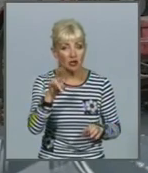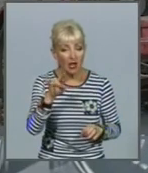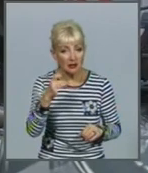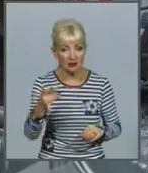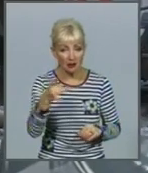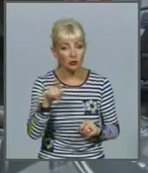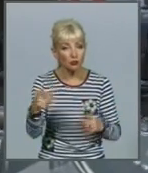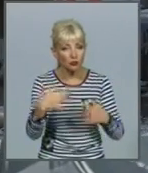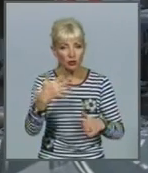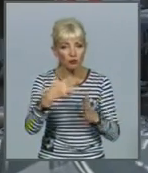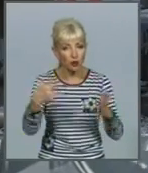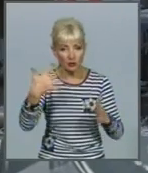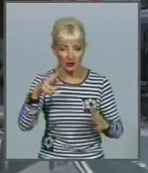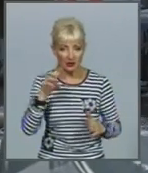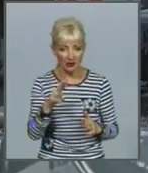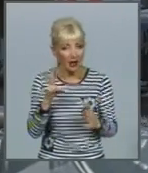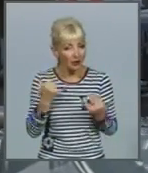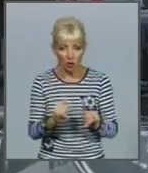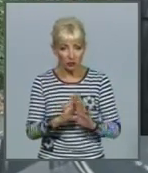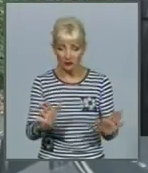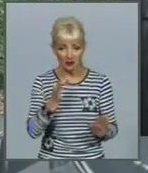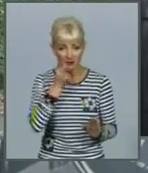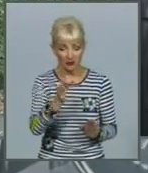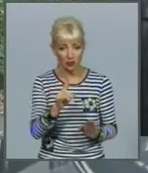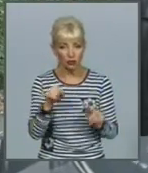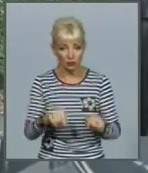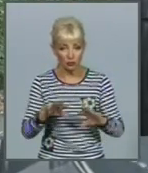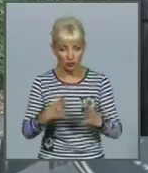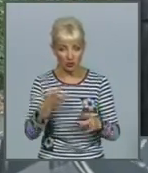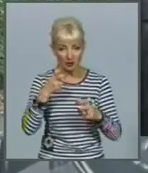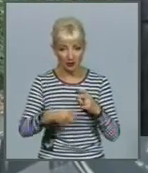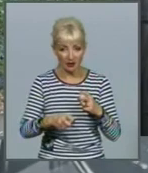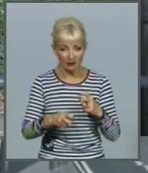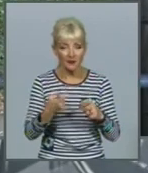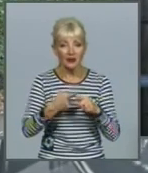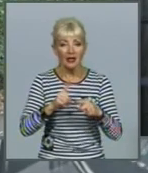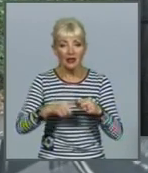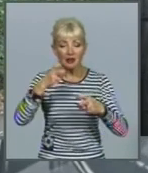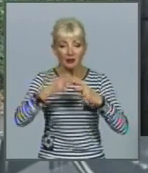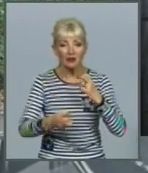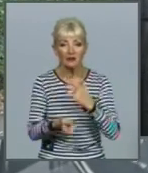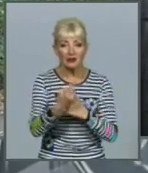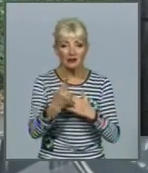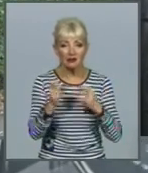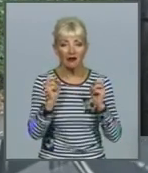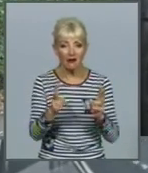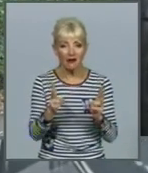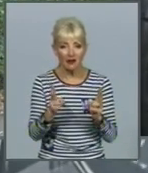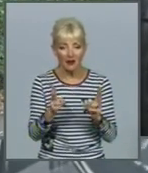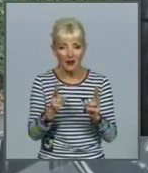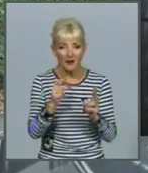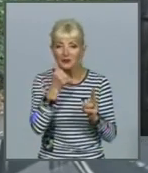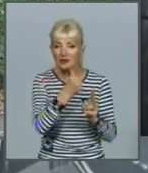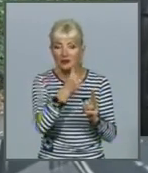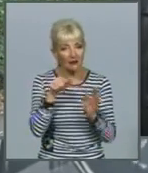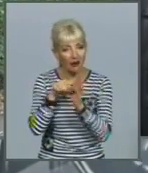не дивно, кажуть ремонтники, що тут стався прорив. Це повреждення виникло як скрита теч. Тобто, коли